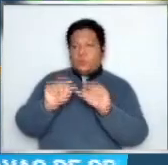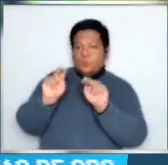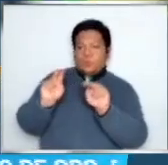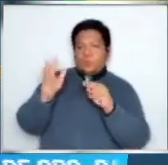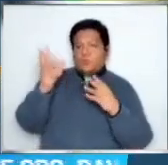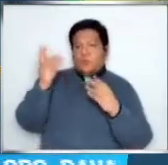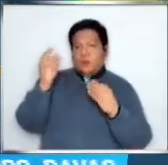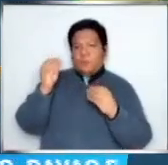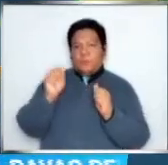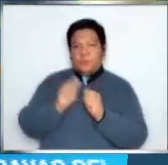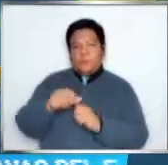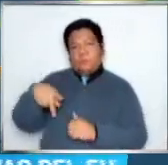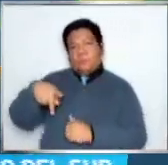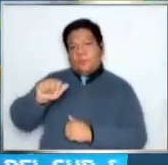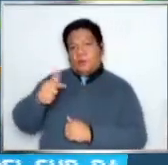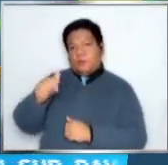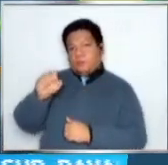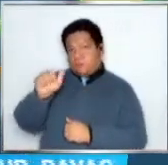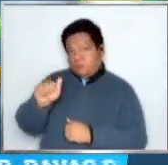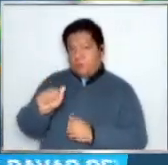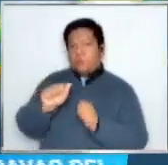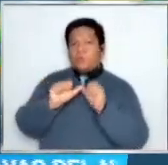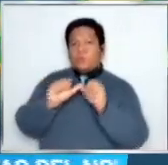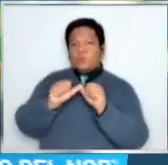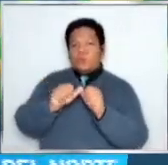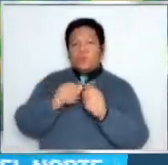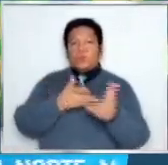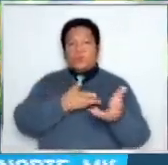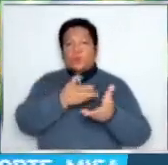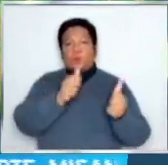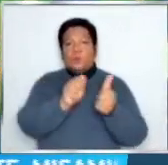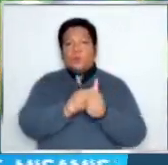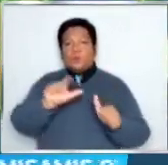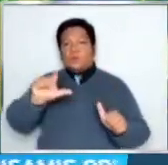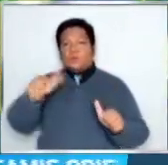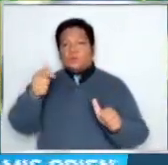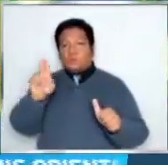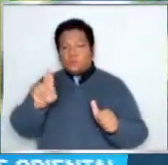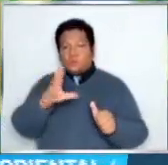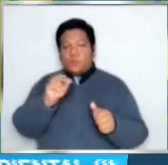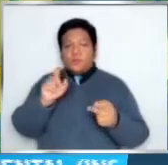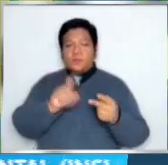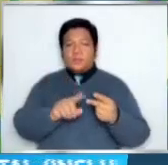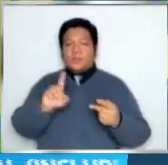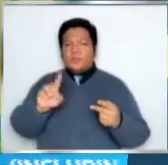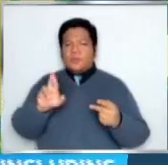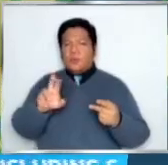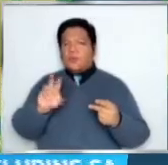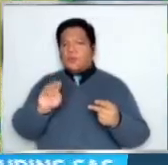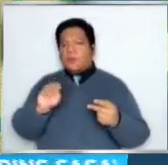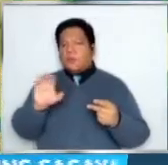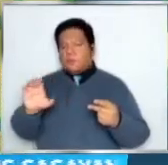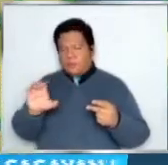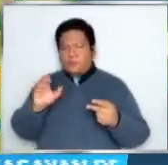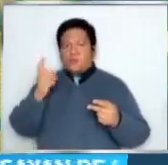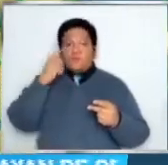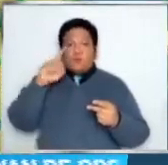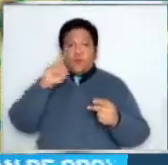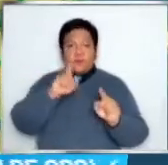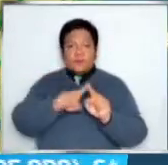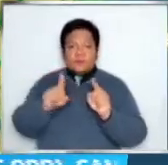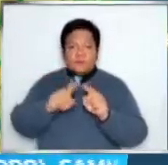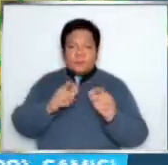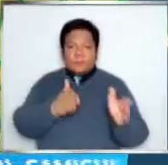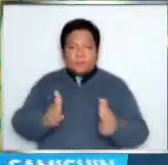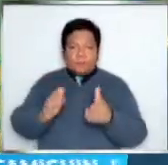at patuloy din pong makipag-ugnayan sa kanilang lokal na pamahalaan at disaster risk reduction managers para po sa mga disaster preparedness and